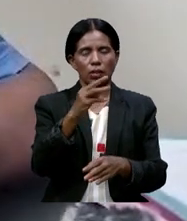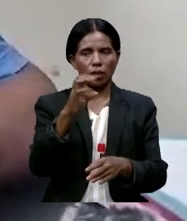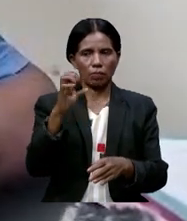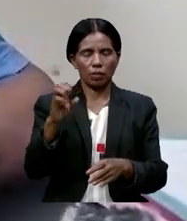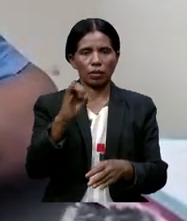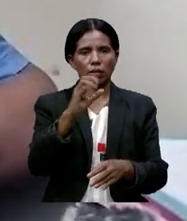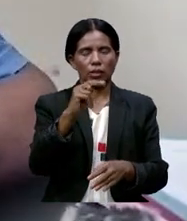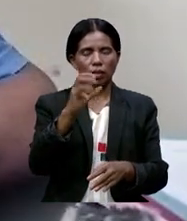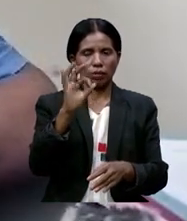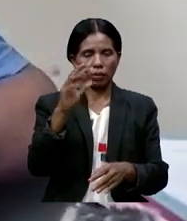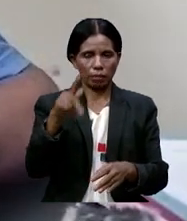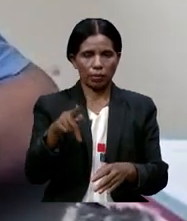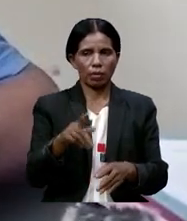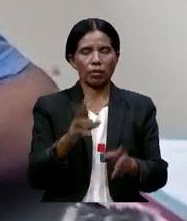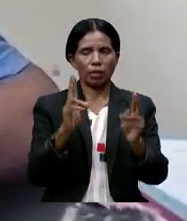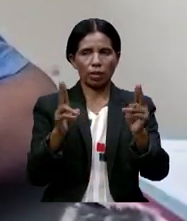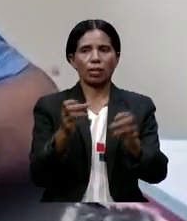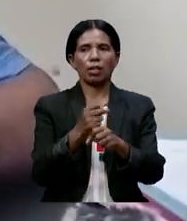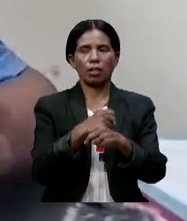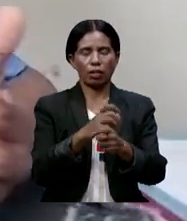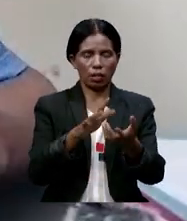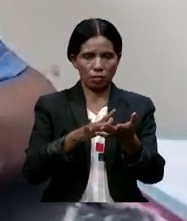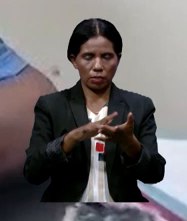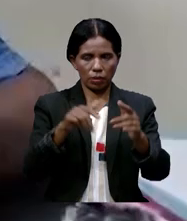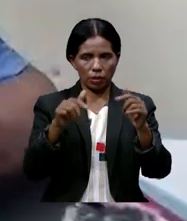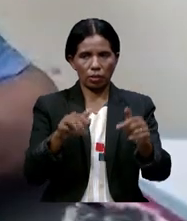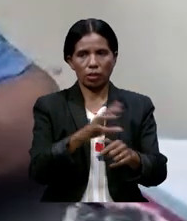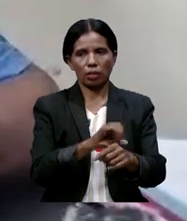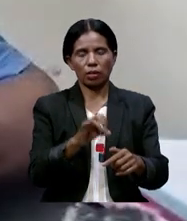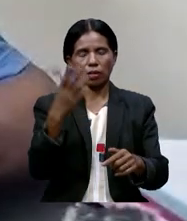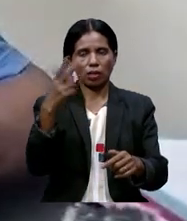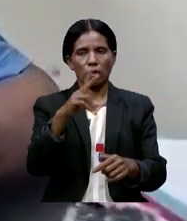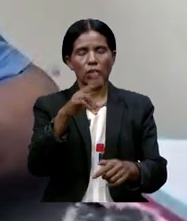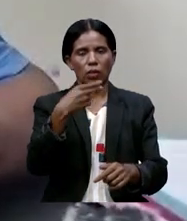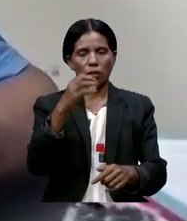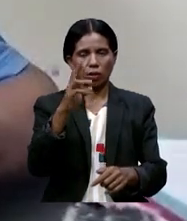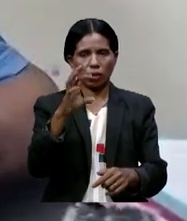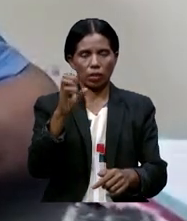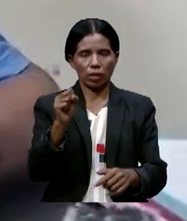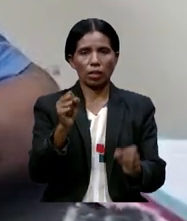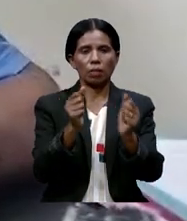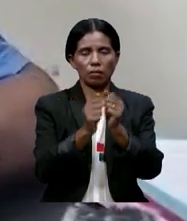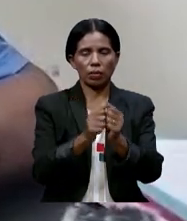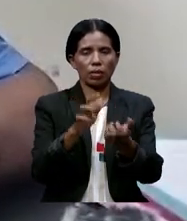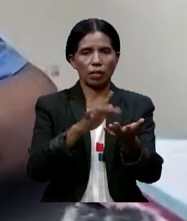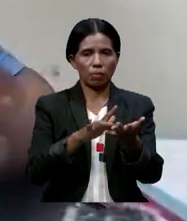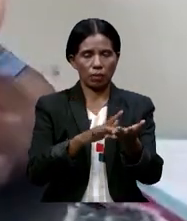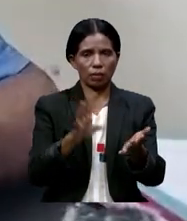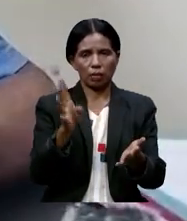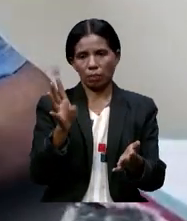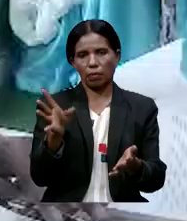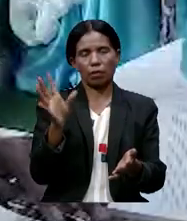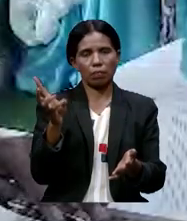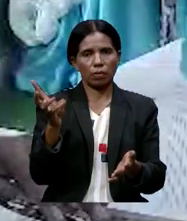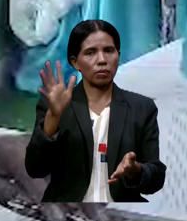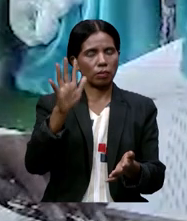INFPM bila aran sa lalas to kay moruk ni tamba iha orex iha item ni nulu resin lima maka war daro kisto